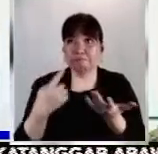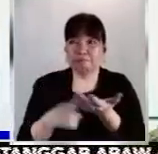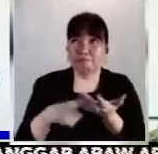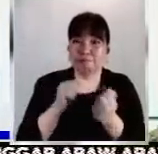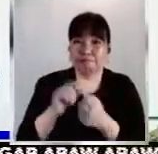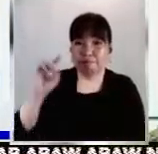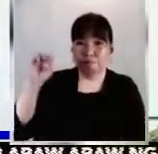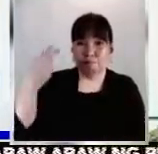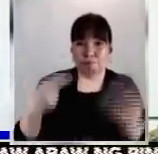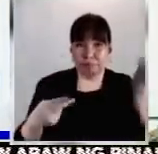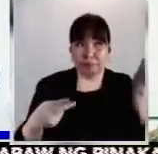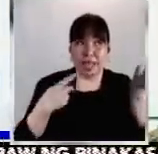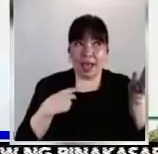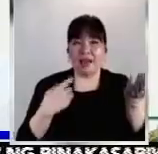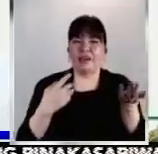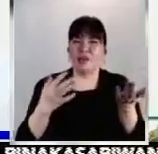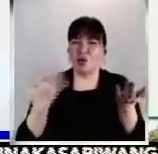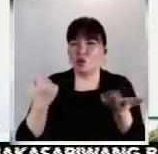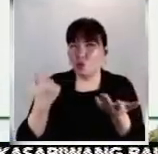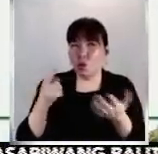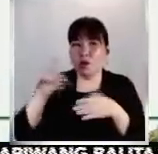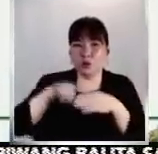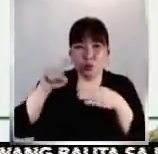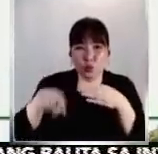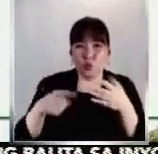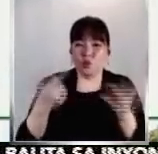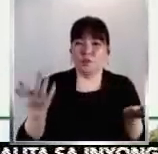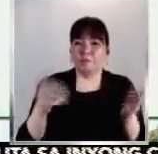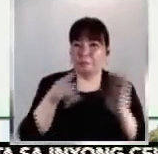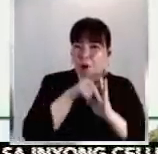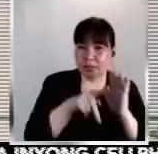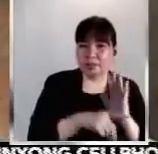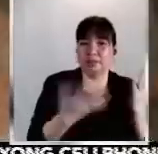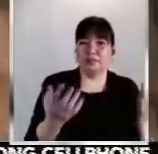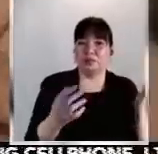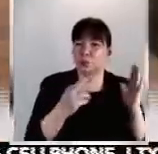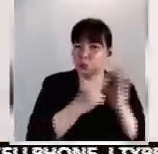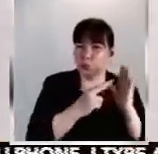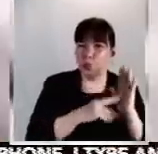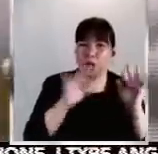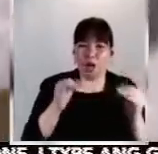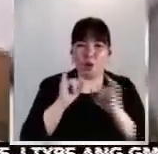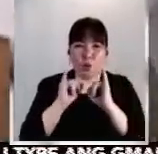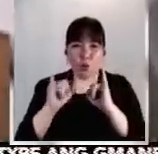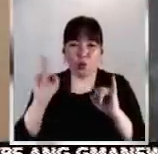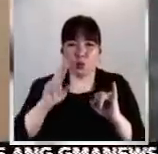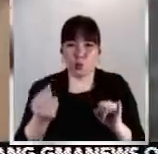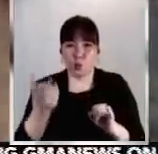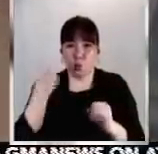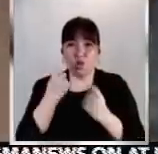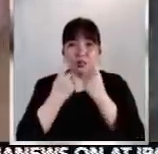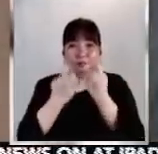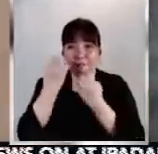an algorithm, actually a guideline or policy on the use of these home test kits. Sa gitna ng lahat ng mga hakbang na ito,